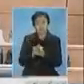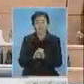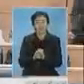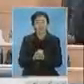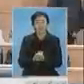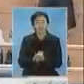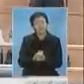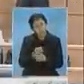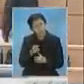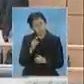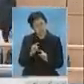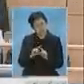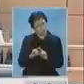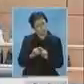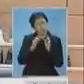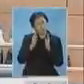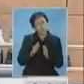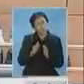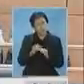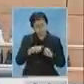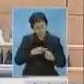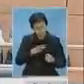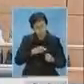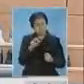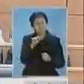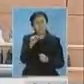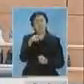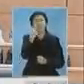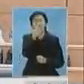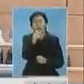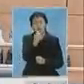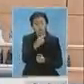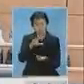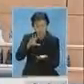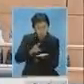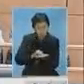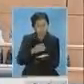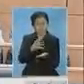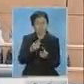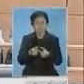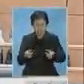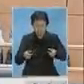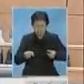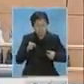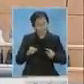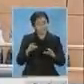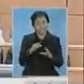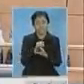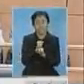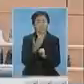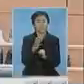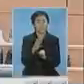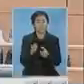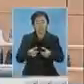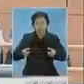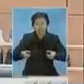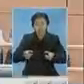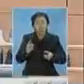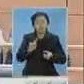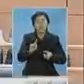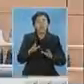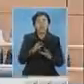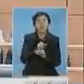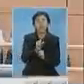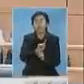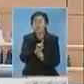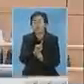คนเสื้อแดงเวลานั้นเป็นใครไม่มีครับท่านประธานครับรายงานชุดนี้อยู่ที่ไหนไหน